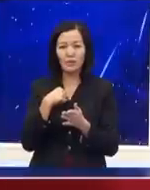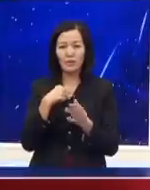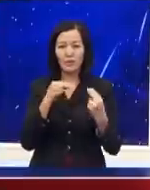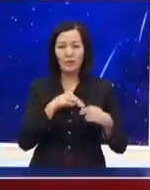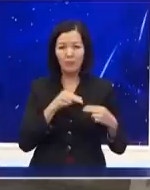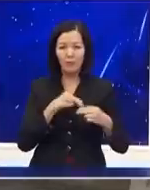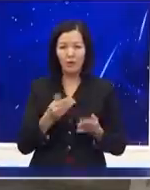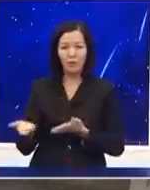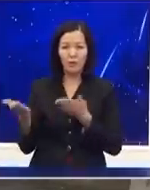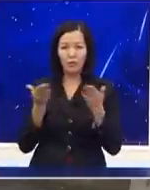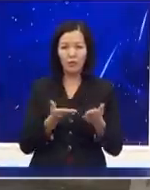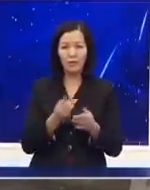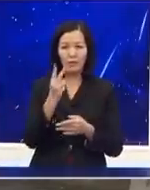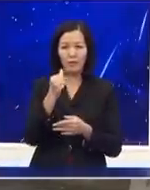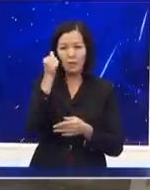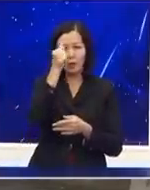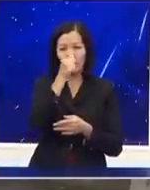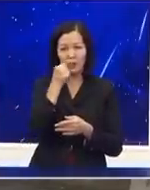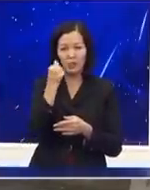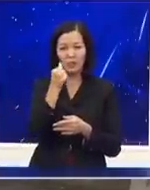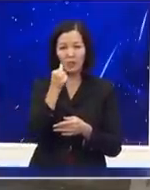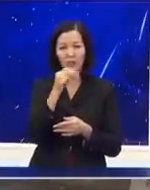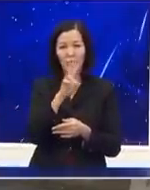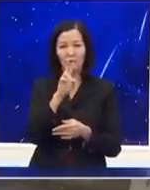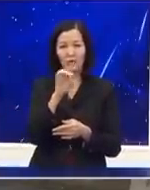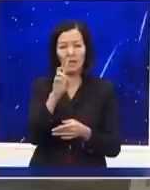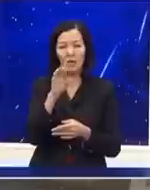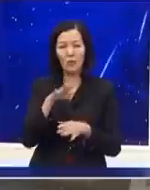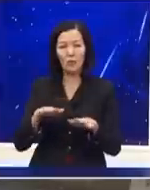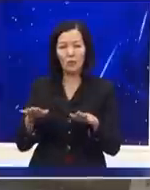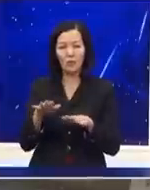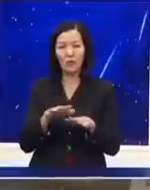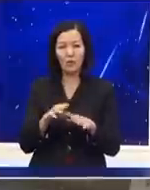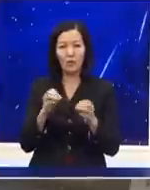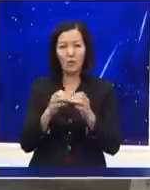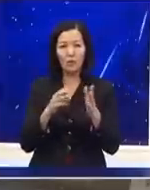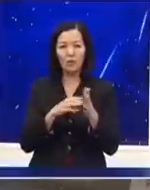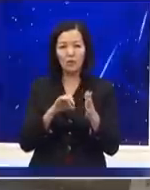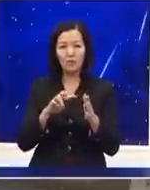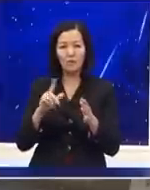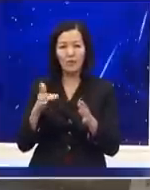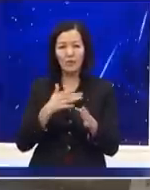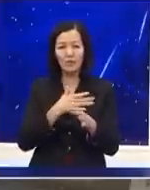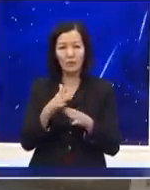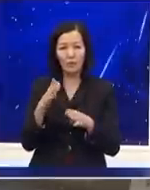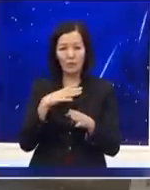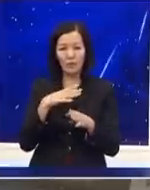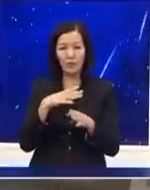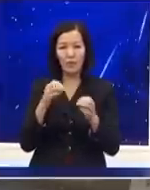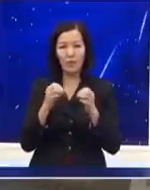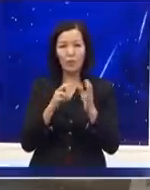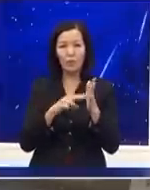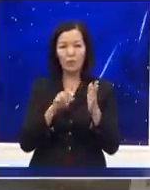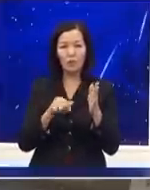етуге шақырамын. 2 жылдың ішінде біз осы Нарынқол өңіріне 18 миллиард теңге бөліппіз.